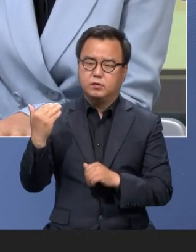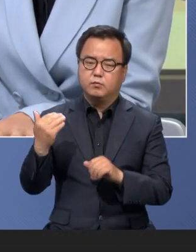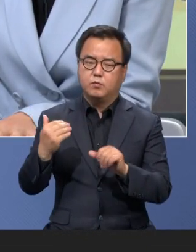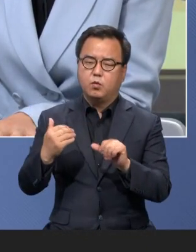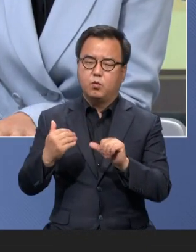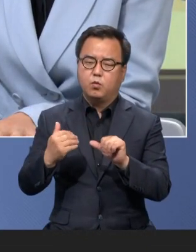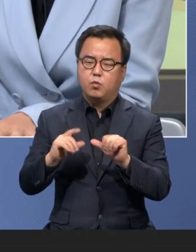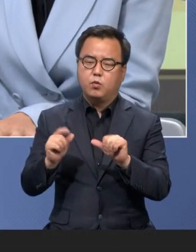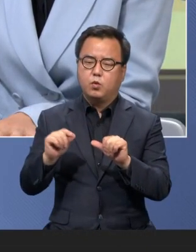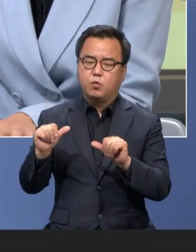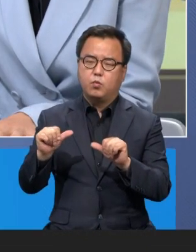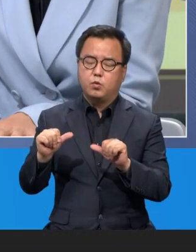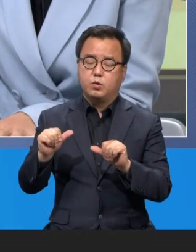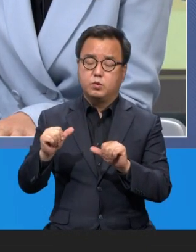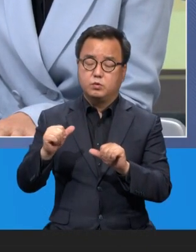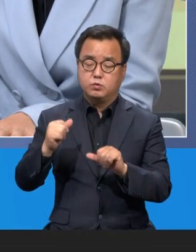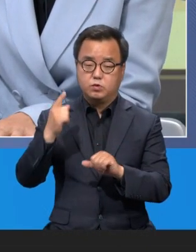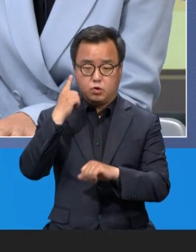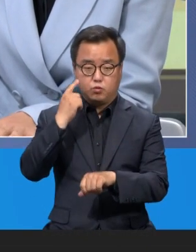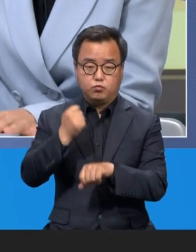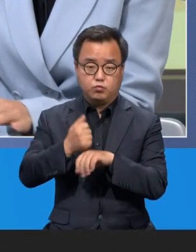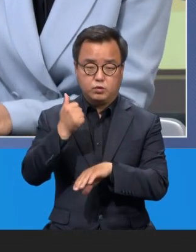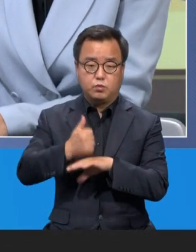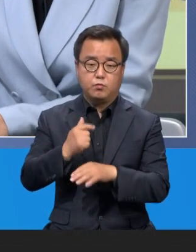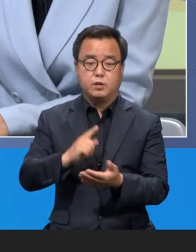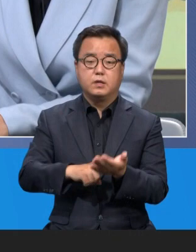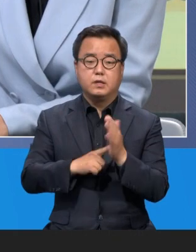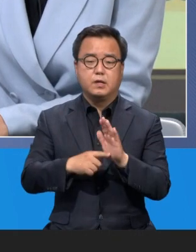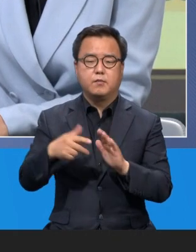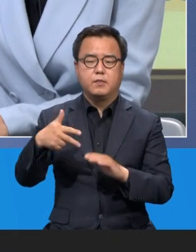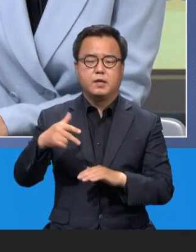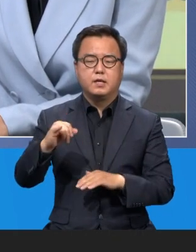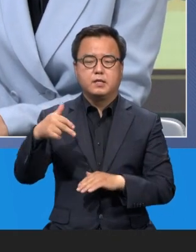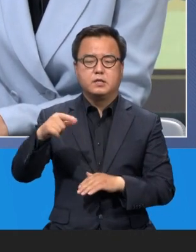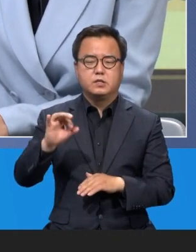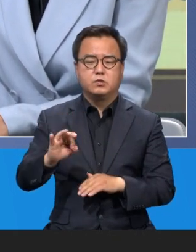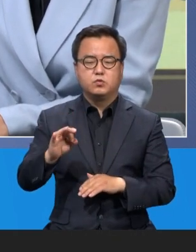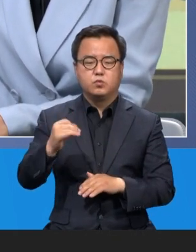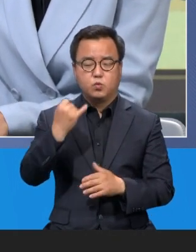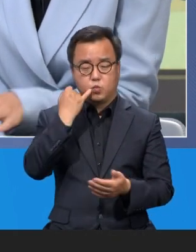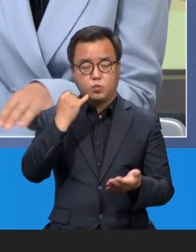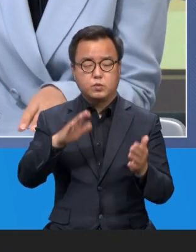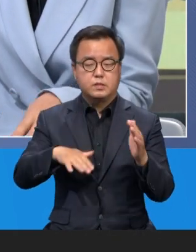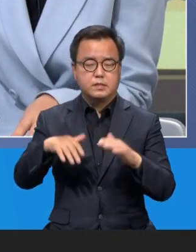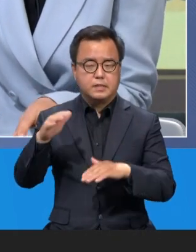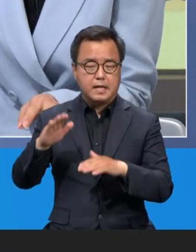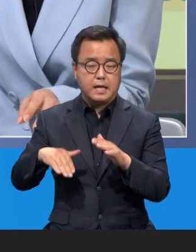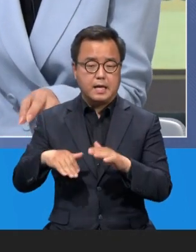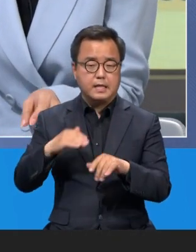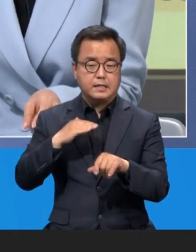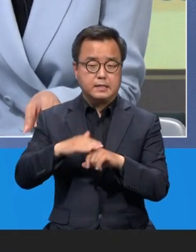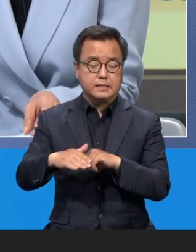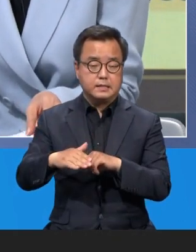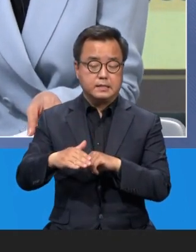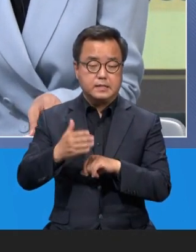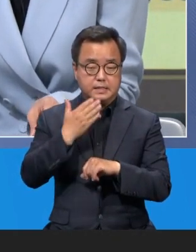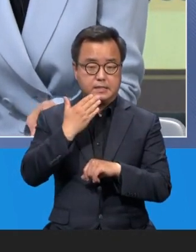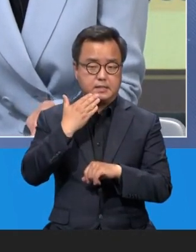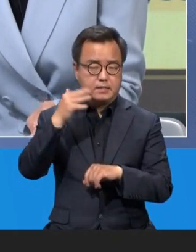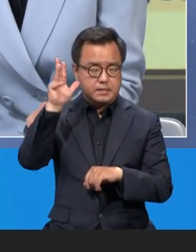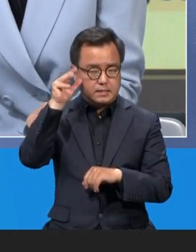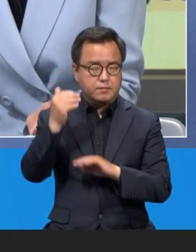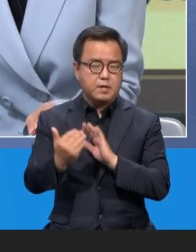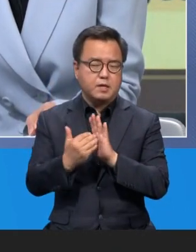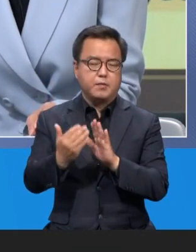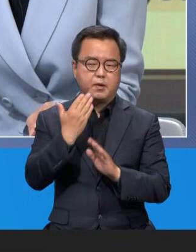조사 결과를 전하며 지중해식 식단이 기억상실 과 치매를 예방할 수 있다고 보도했습니다 예 2 지중해식 식단은